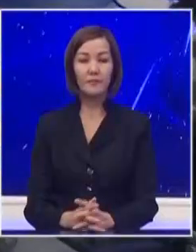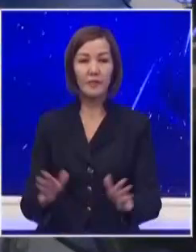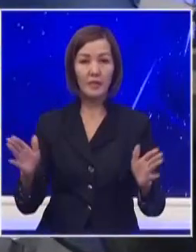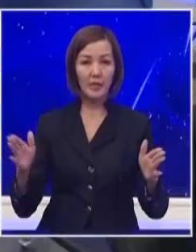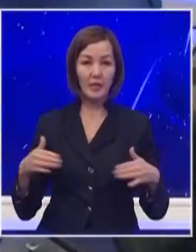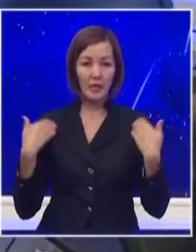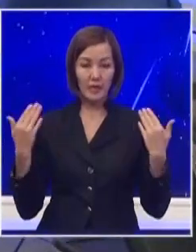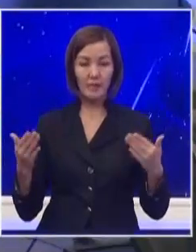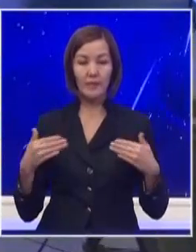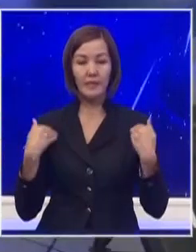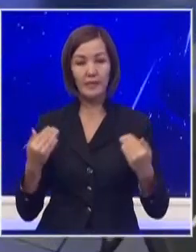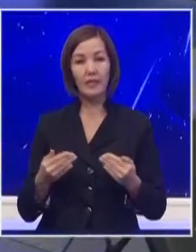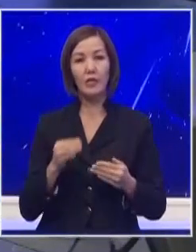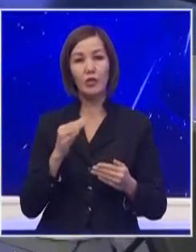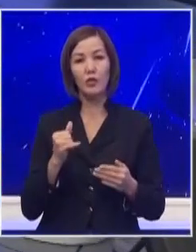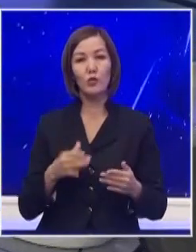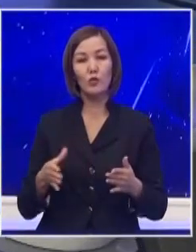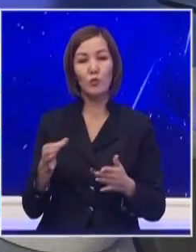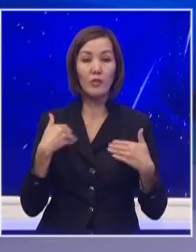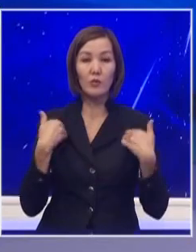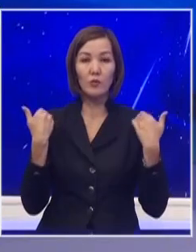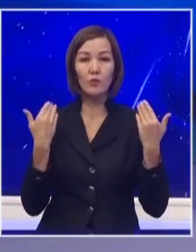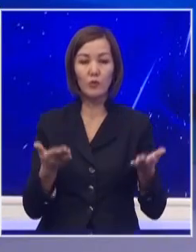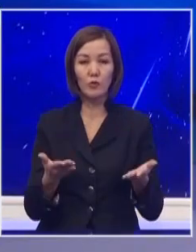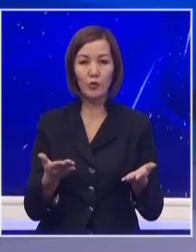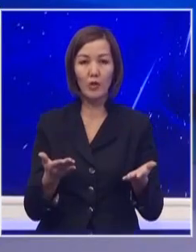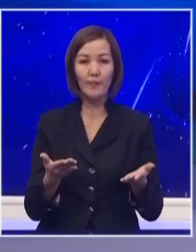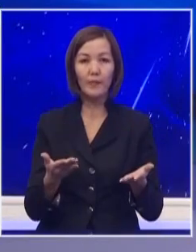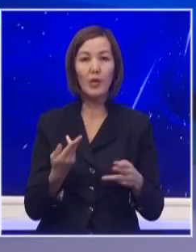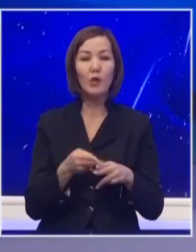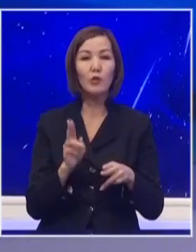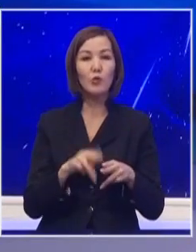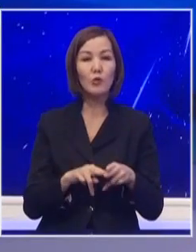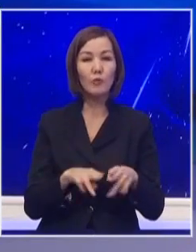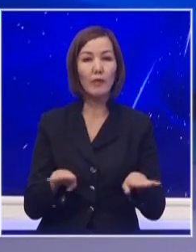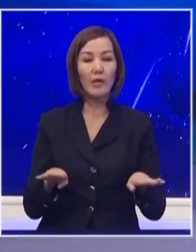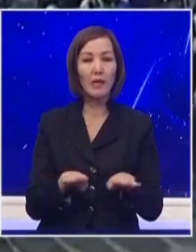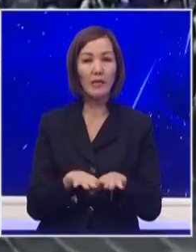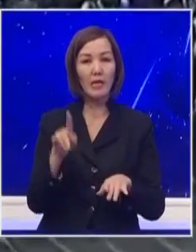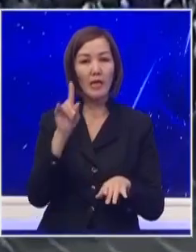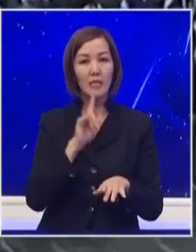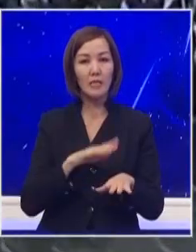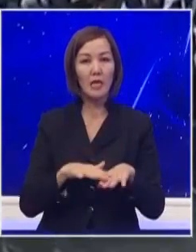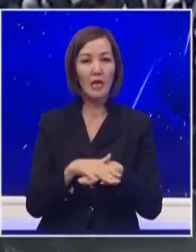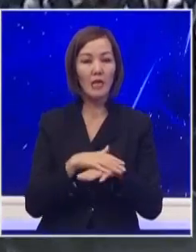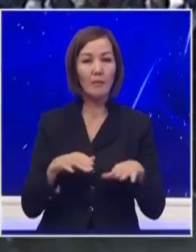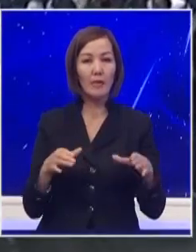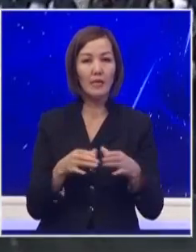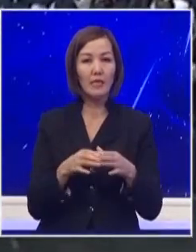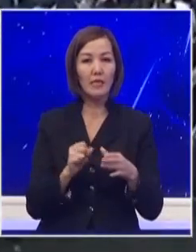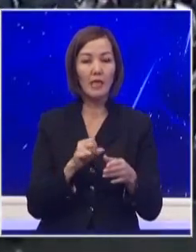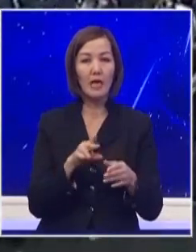Армыстар қадырменді көрермен, Жетсу арнасының тікелей эфирінде жаңалықтар, студияда Амина Құдайберген, сурдодармада Айгүл